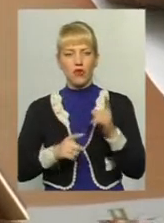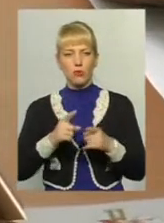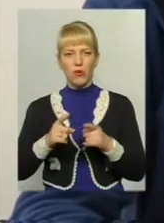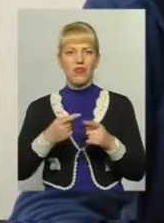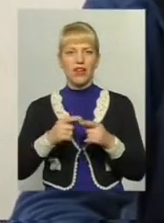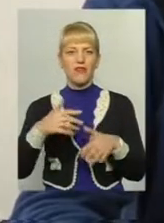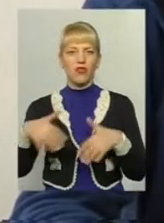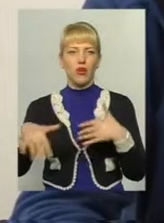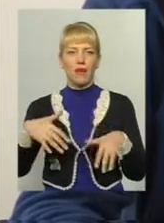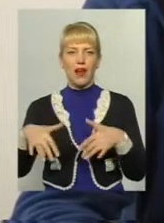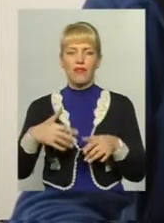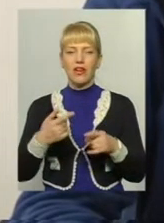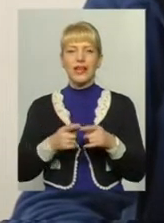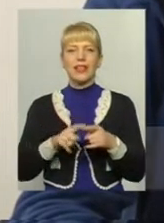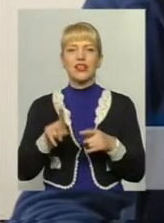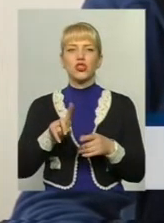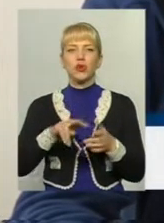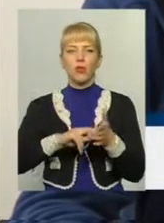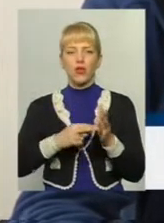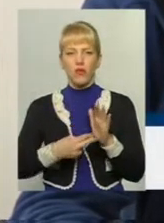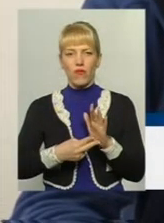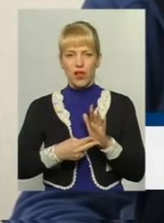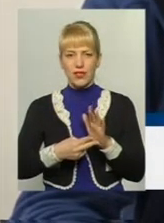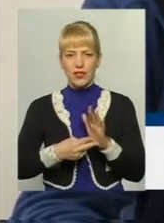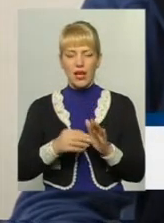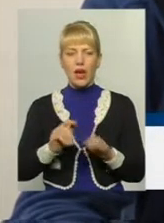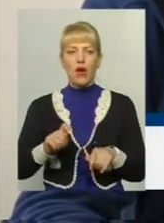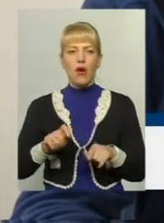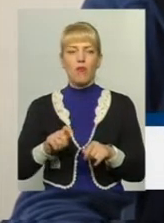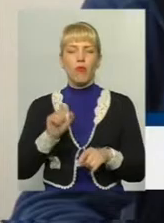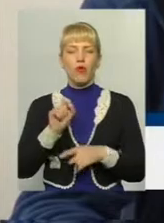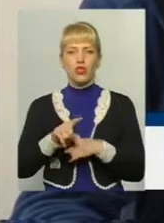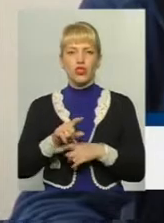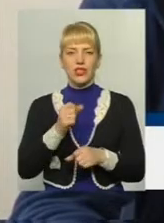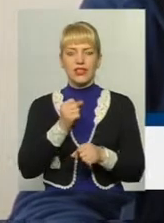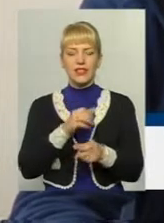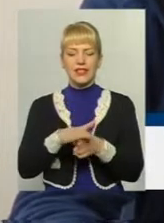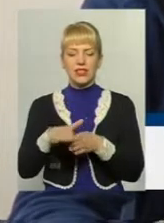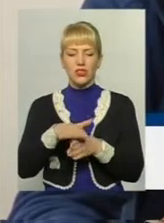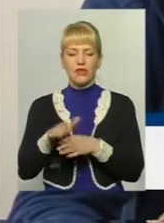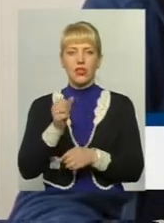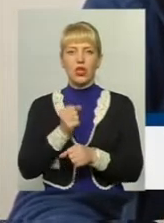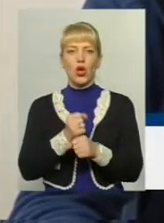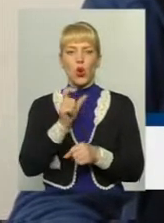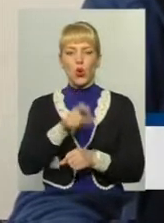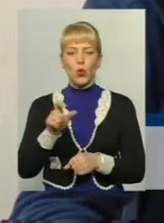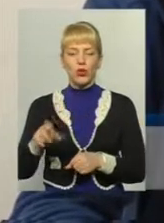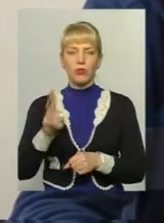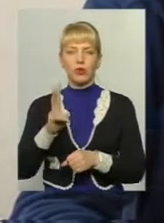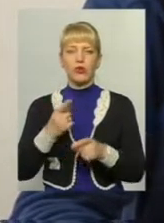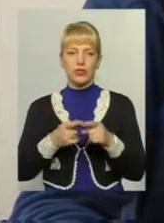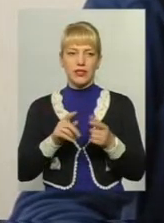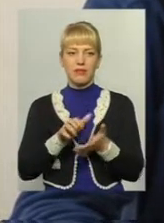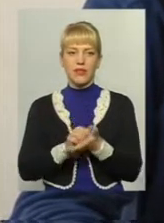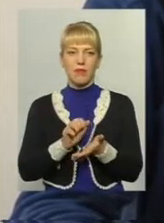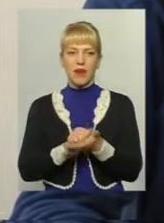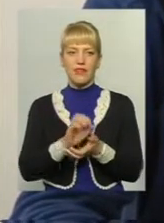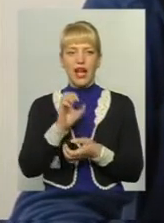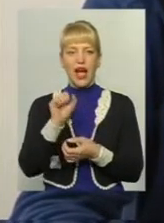мляво. Те, що планувалося, поручили фактично здійснювати тим людям, які цим займалися.